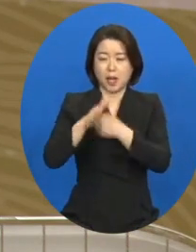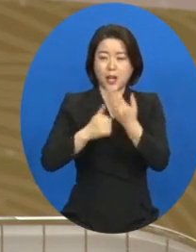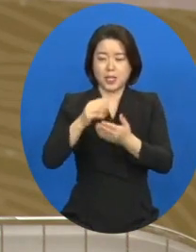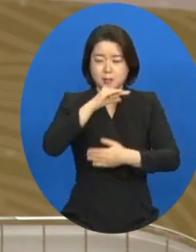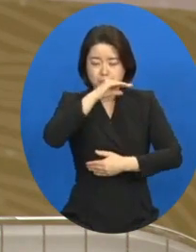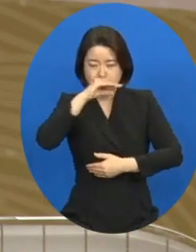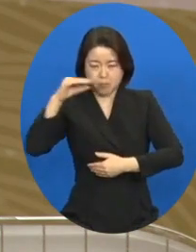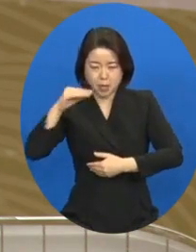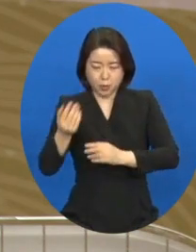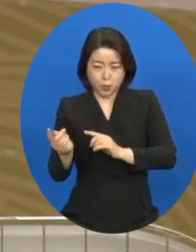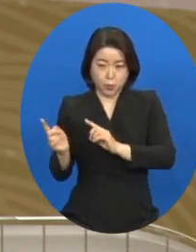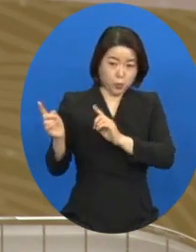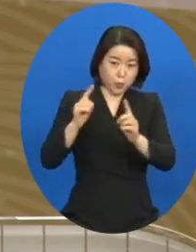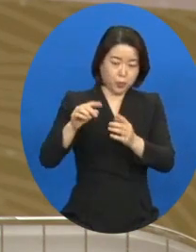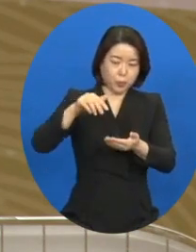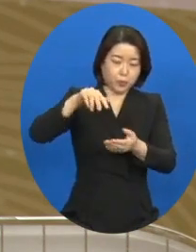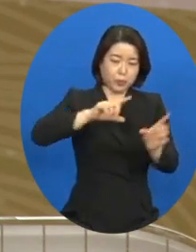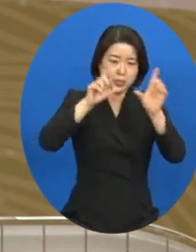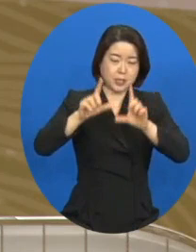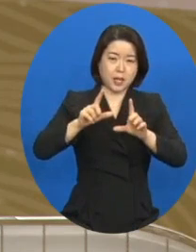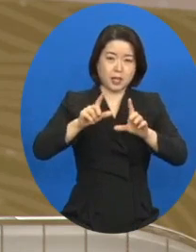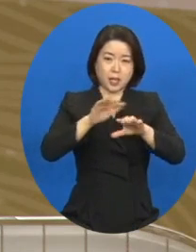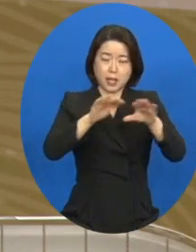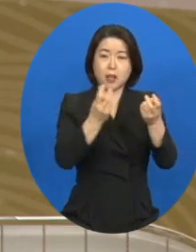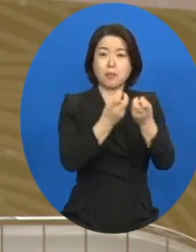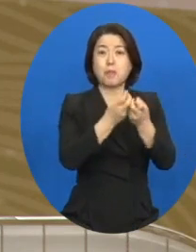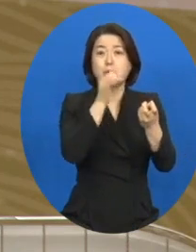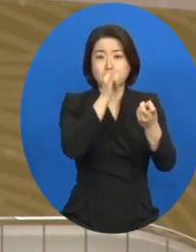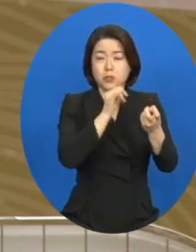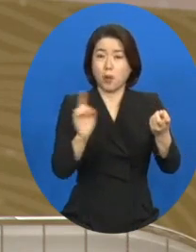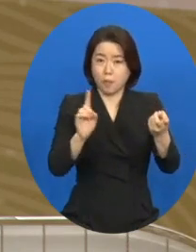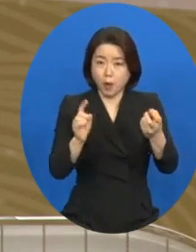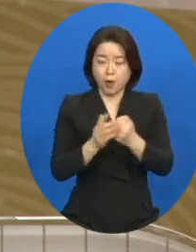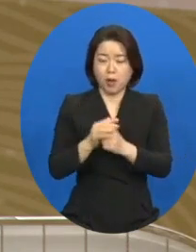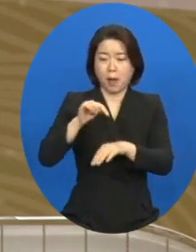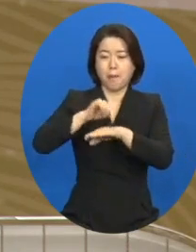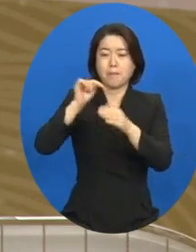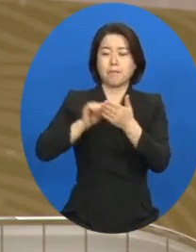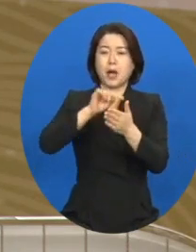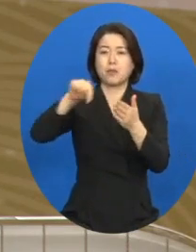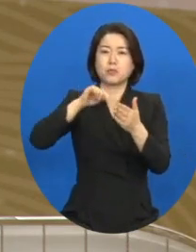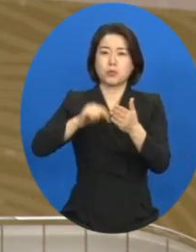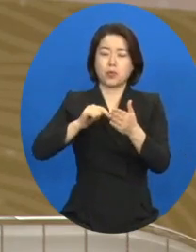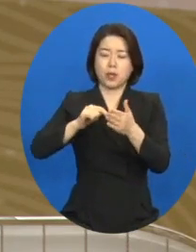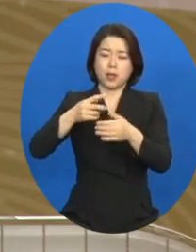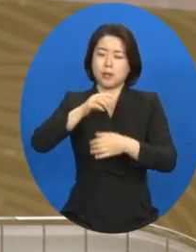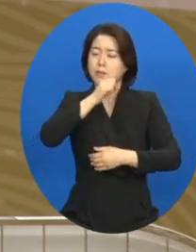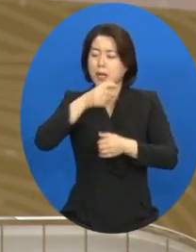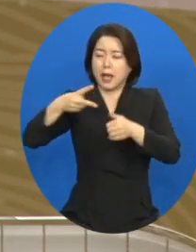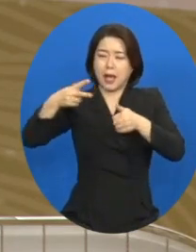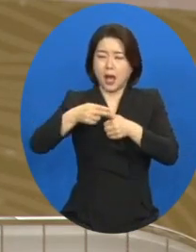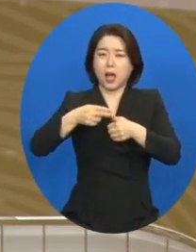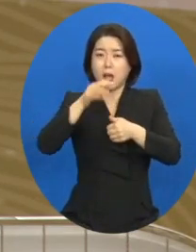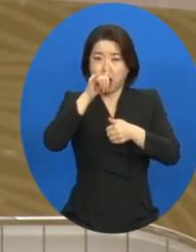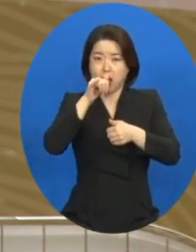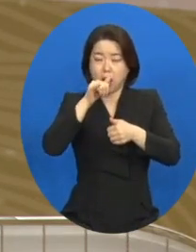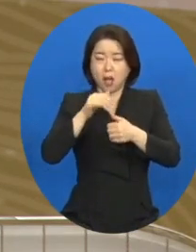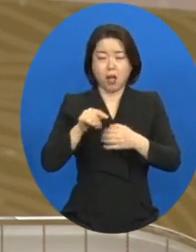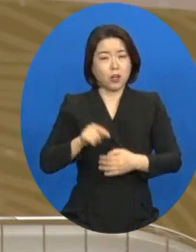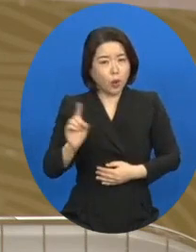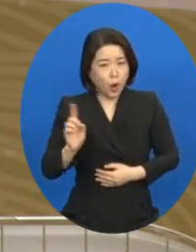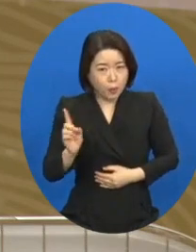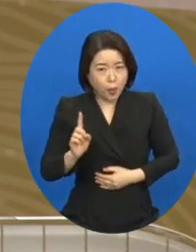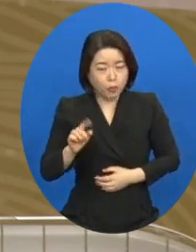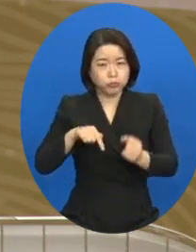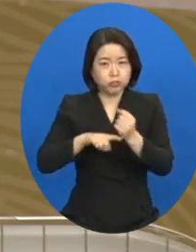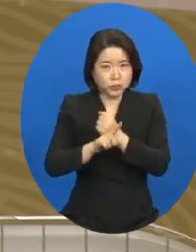해주실 대책이 있으시다고요. 그 대책이 뭐냐면 마음의 할례를 행한다는 거예요. 이 마음의 할례를 행한다는